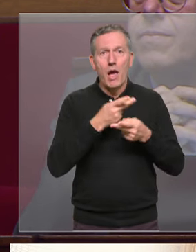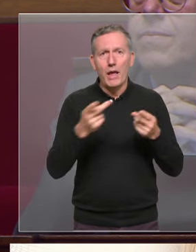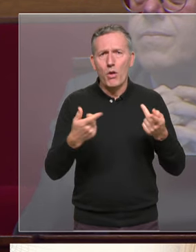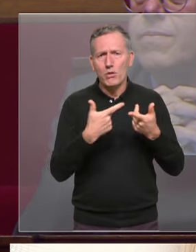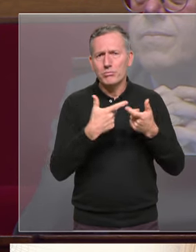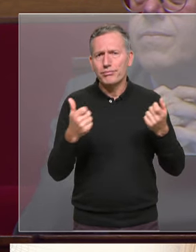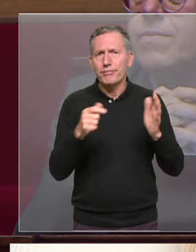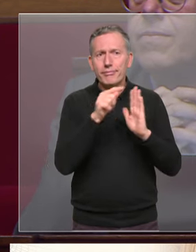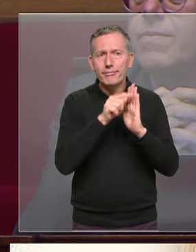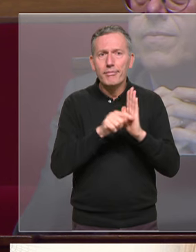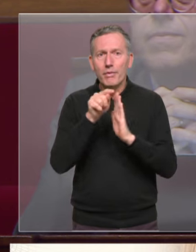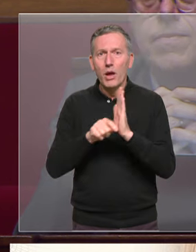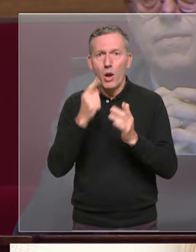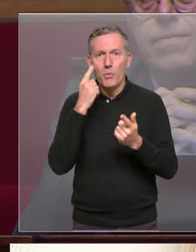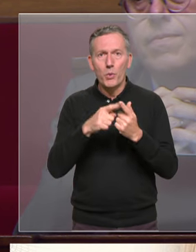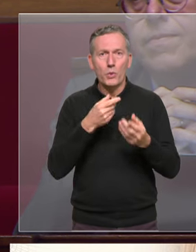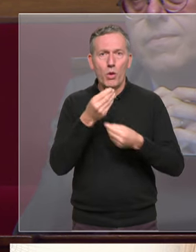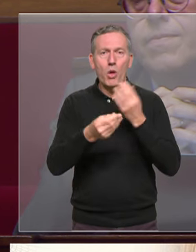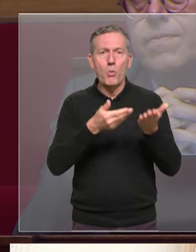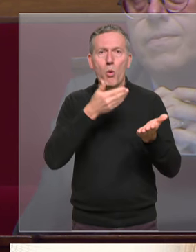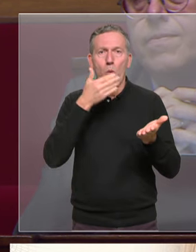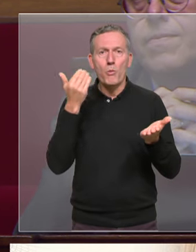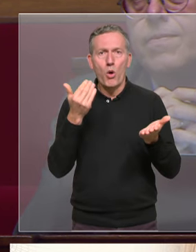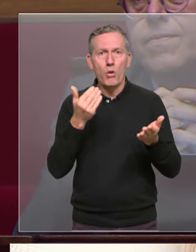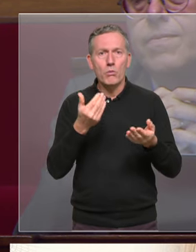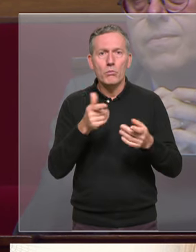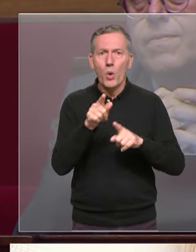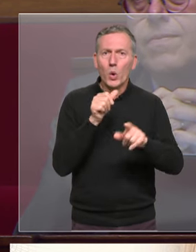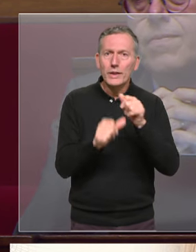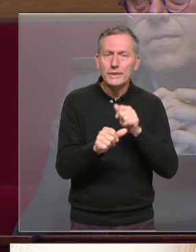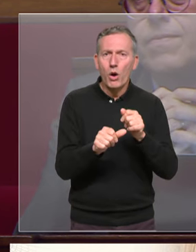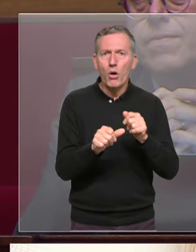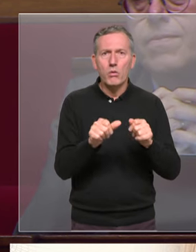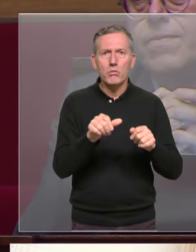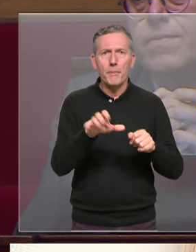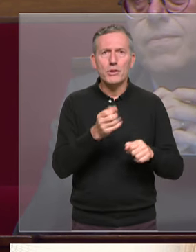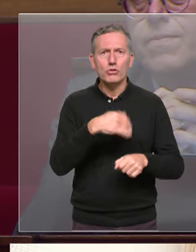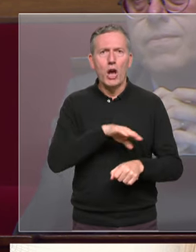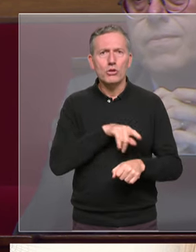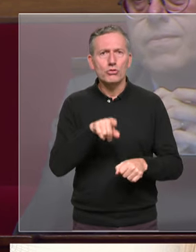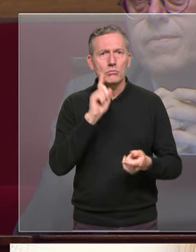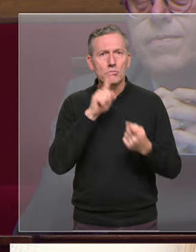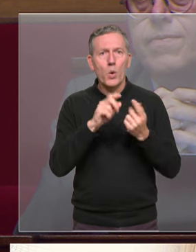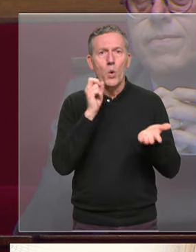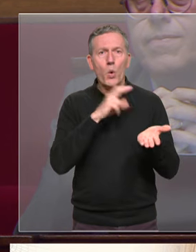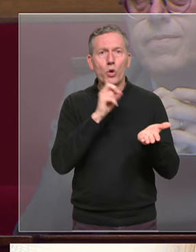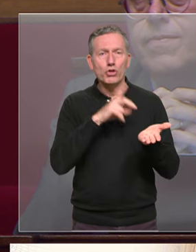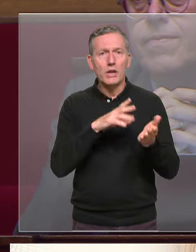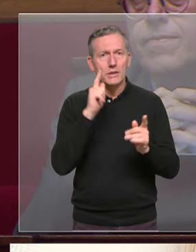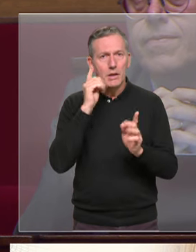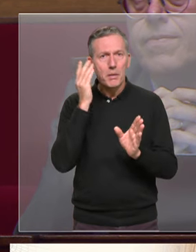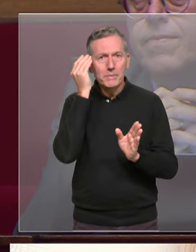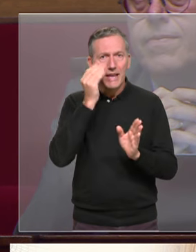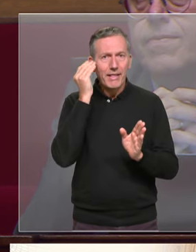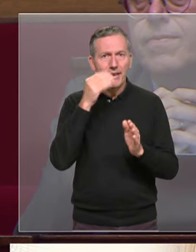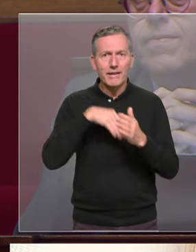différentes mesures pour améliorer sans délai les conditions de prise en charge des urgences psychiatriques dans l'agglomération